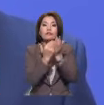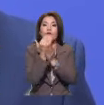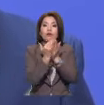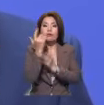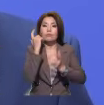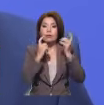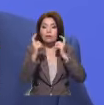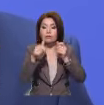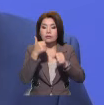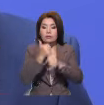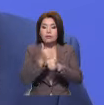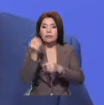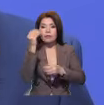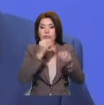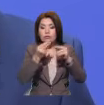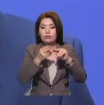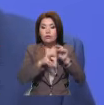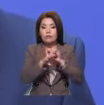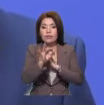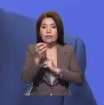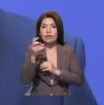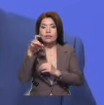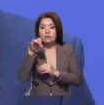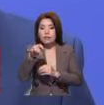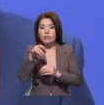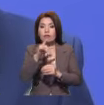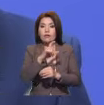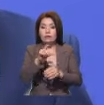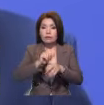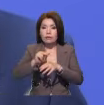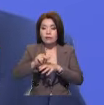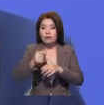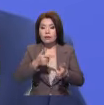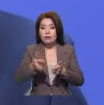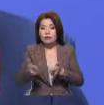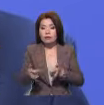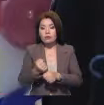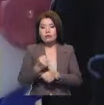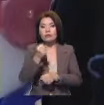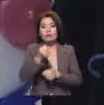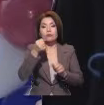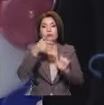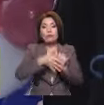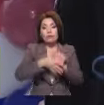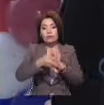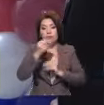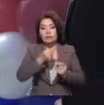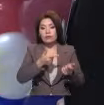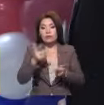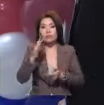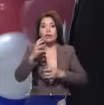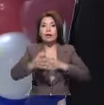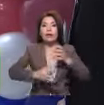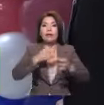негізінде жасанды интеллект саласына кадр даярлау және қолданбалы зерттеулер жүргізу. Әлемде